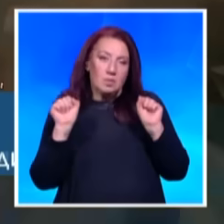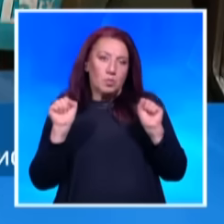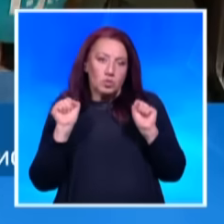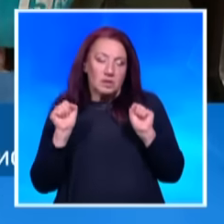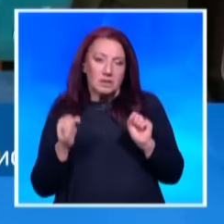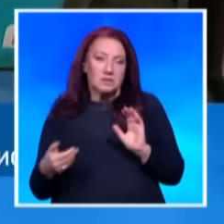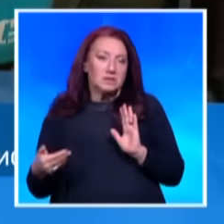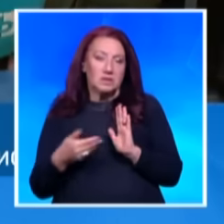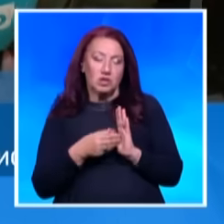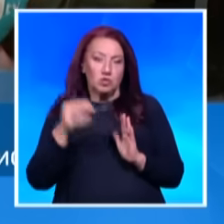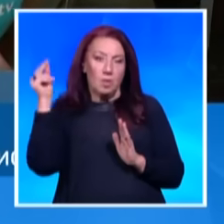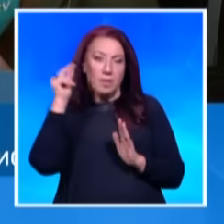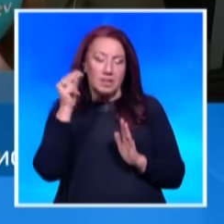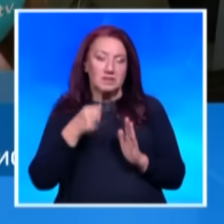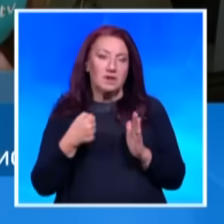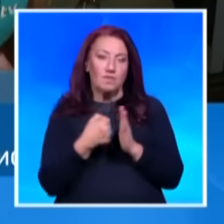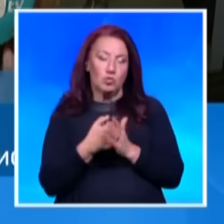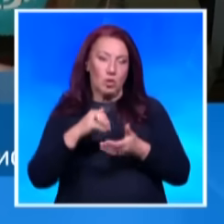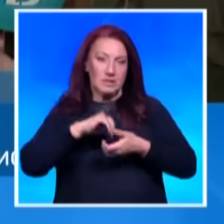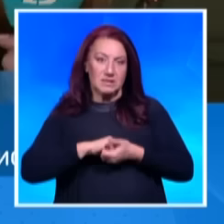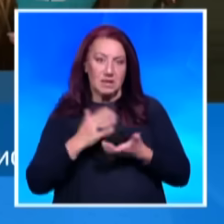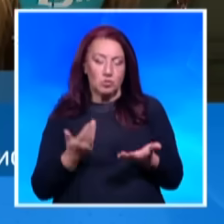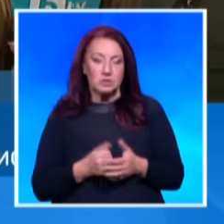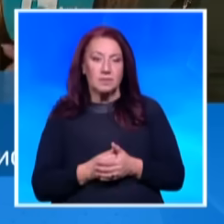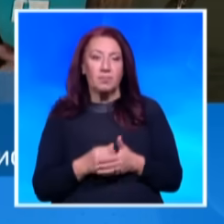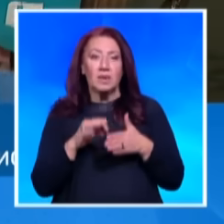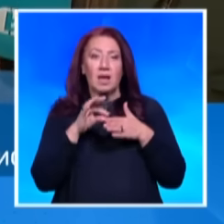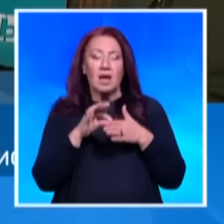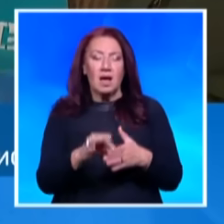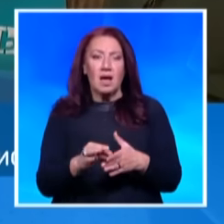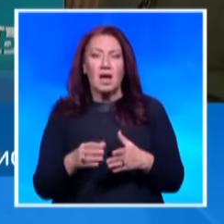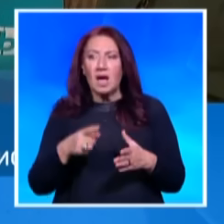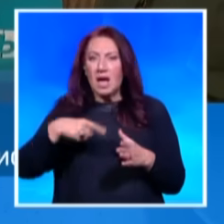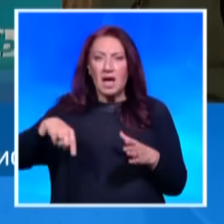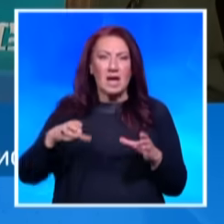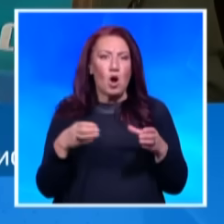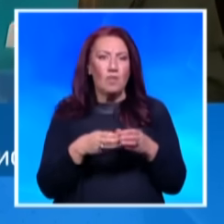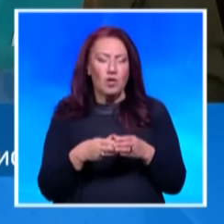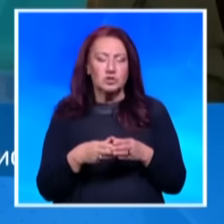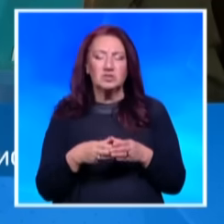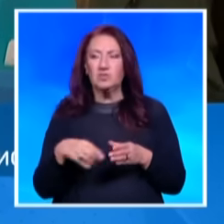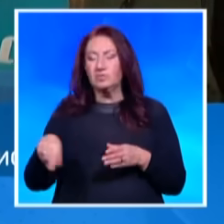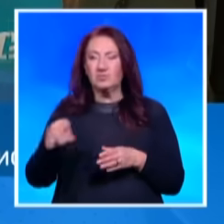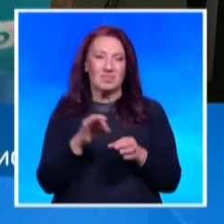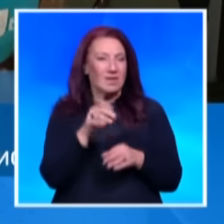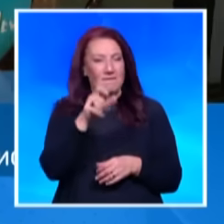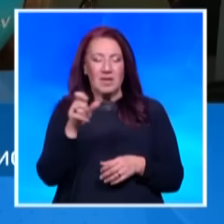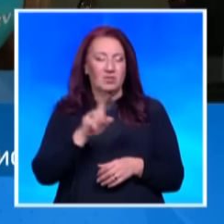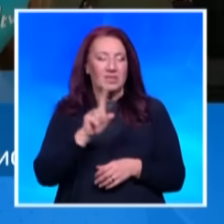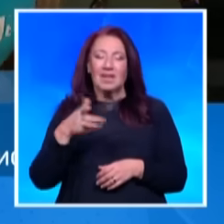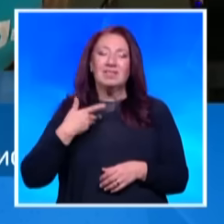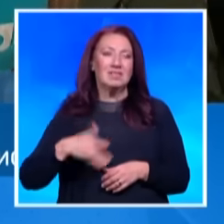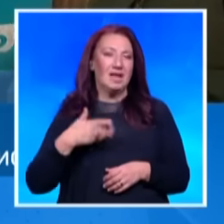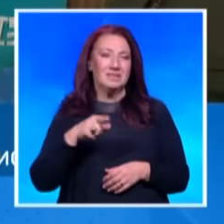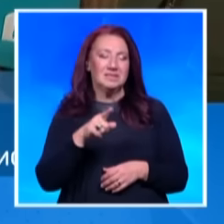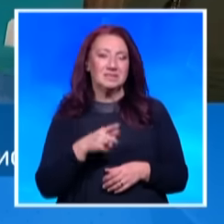съюз, ръководството на Българския футболен съюз и недоволството на феновете всъщност, за съжаление,